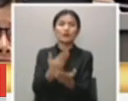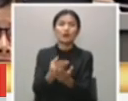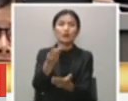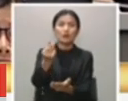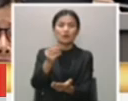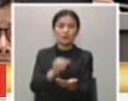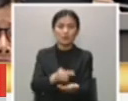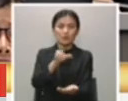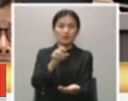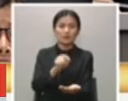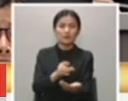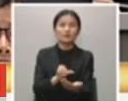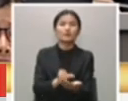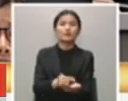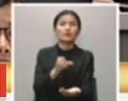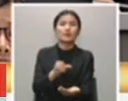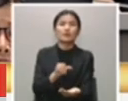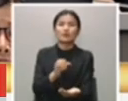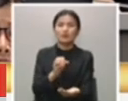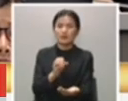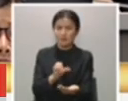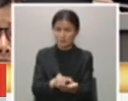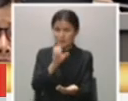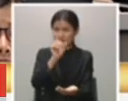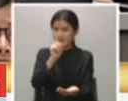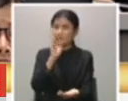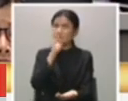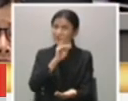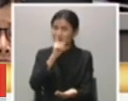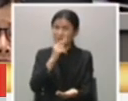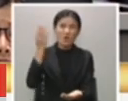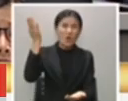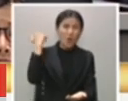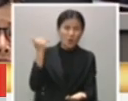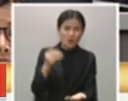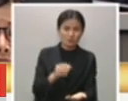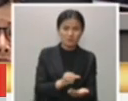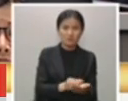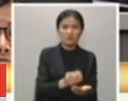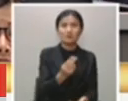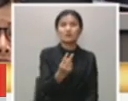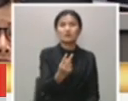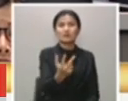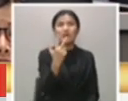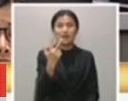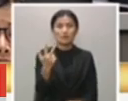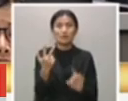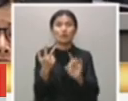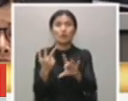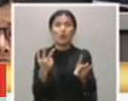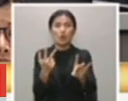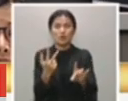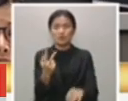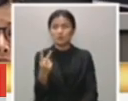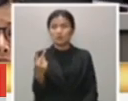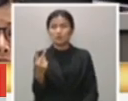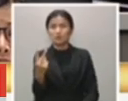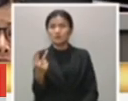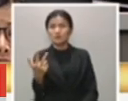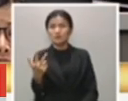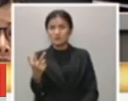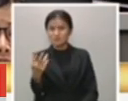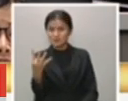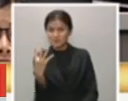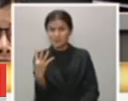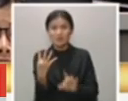ระดับล่างสุดเนี่ยเมื่อก่อนซื้อ4ขวด100 3ขวด100ตอนนี้2ขวด100รัฐบาลเก็บภาษีเ